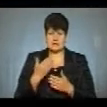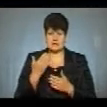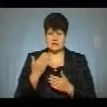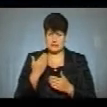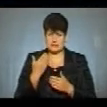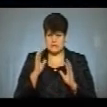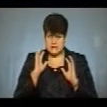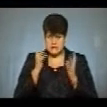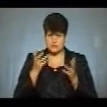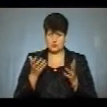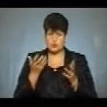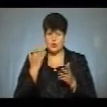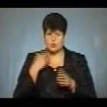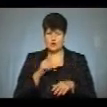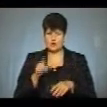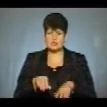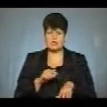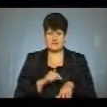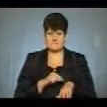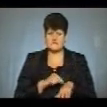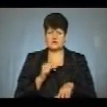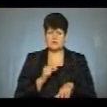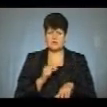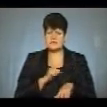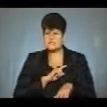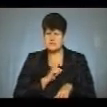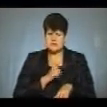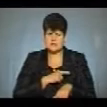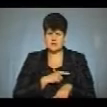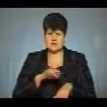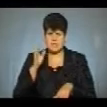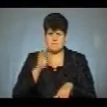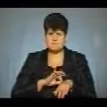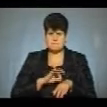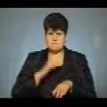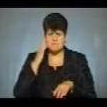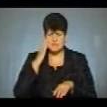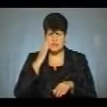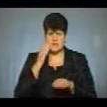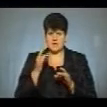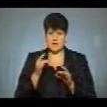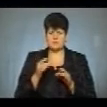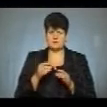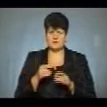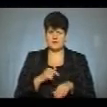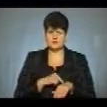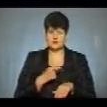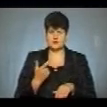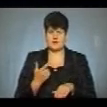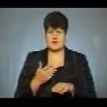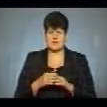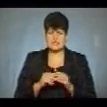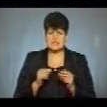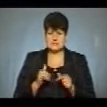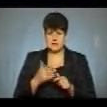людина відчуває, наприклад, різкий головний біль, там оніміння кінцівок чи там асиметрія обличчя, щоб